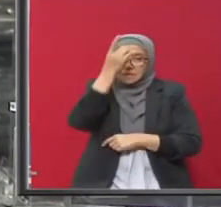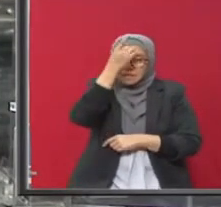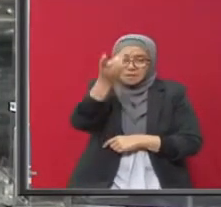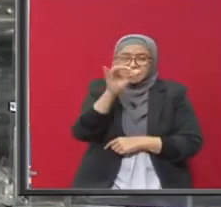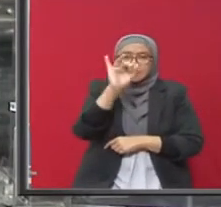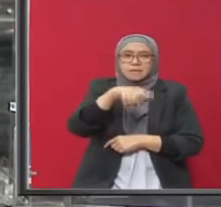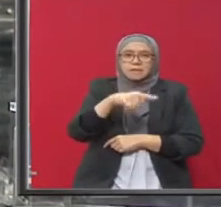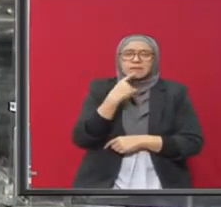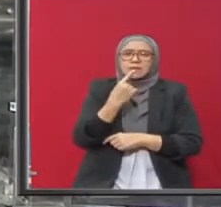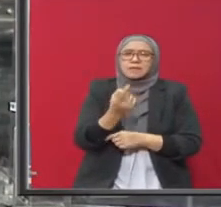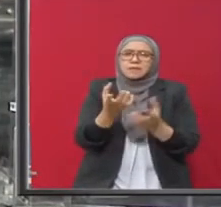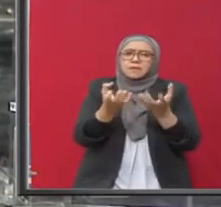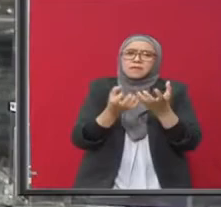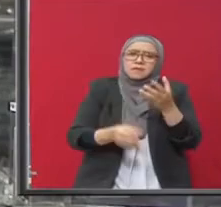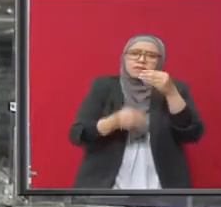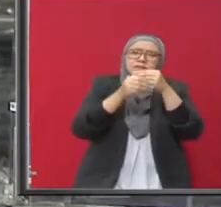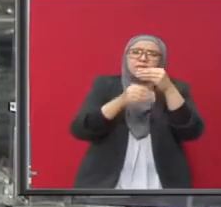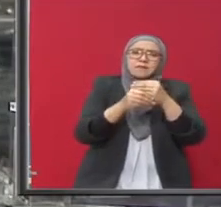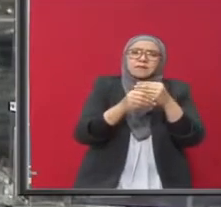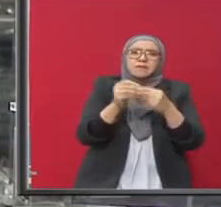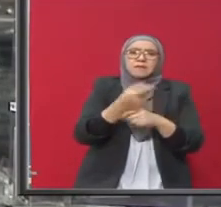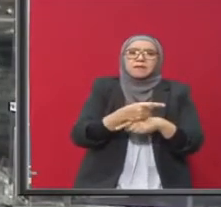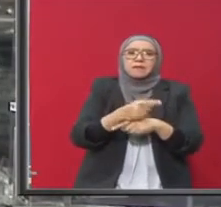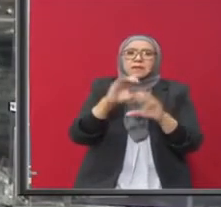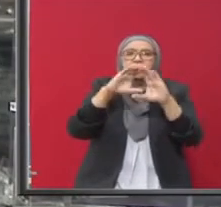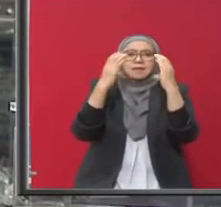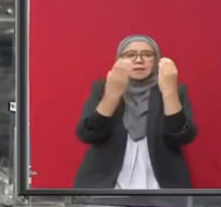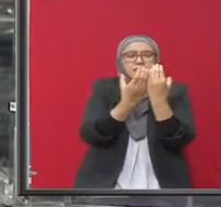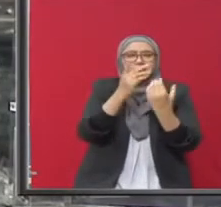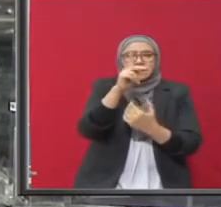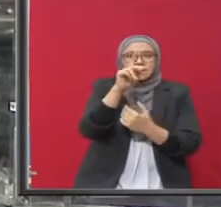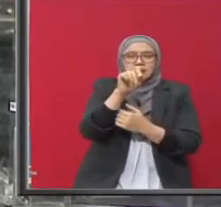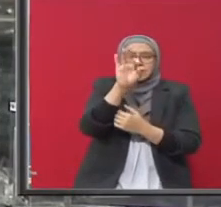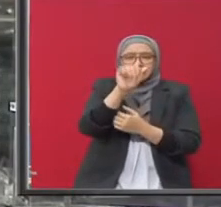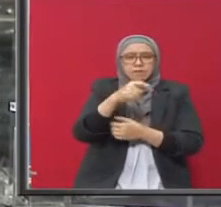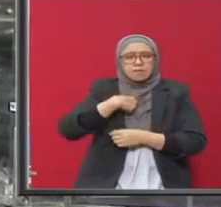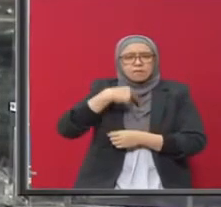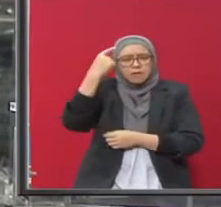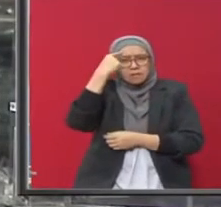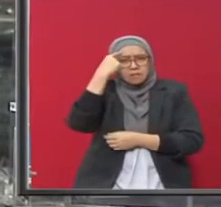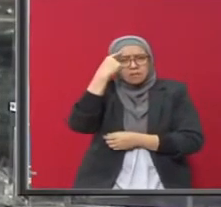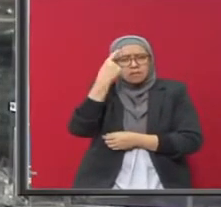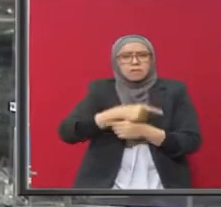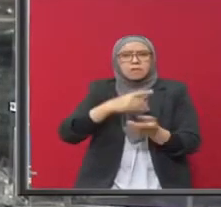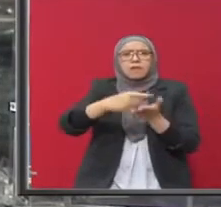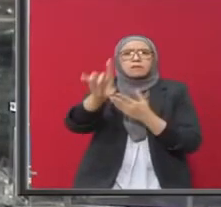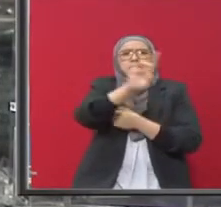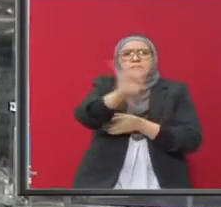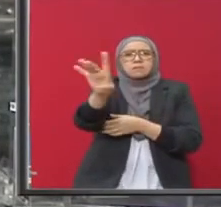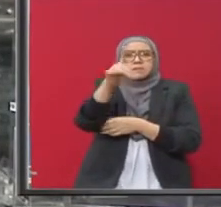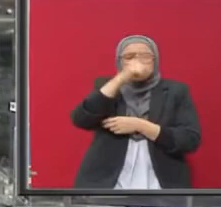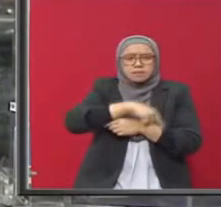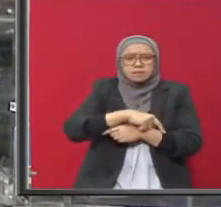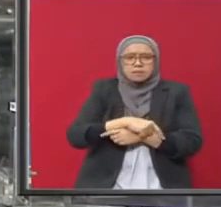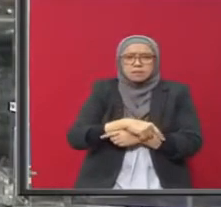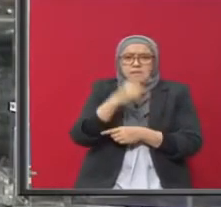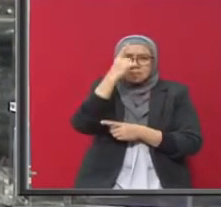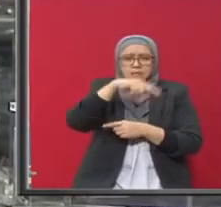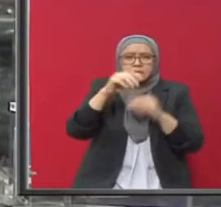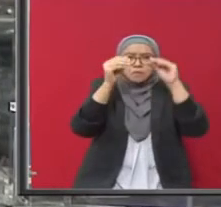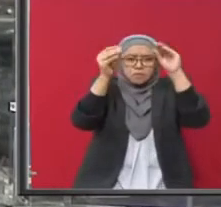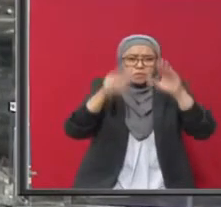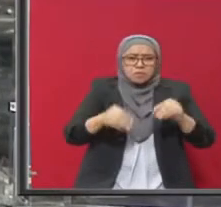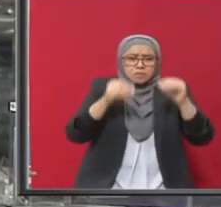perkara berkenaan kelas Al-Quran dan Fardu Ain. Saya kira bayaran one-off sebanyak RM500 kepada para guru